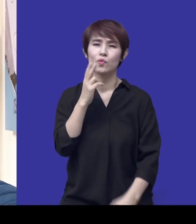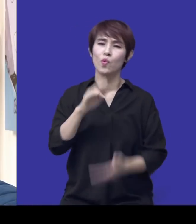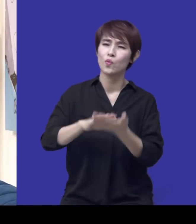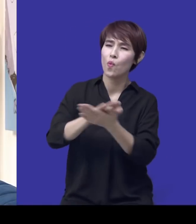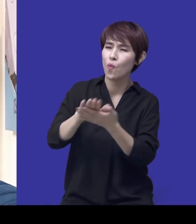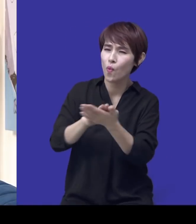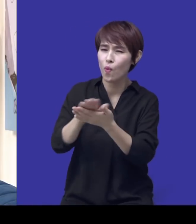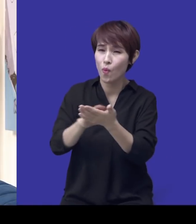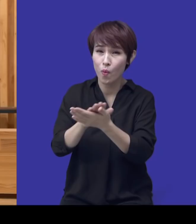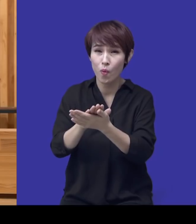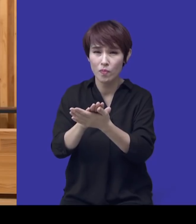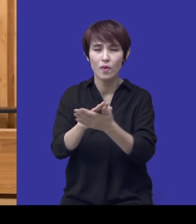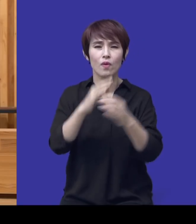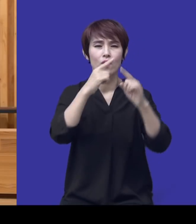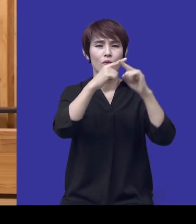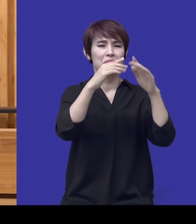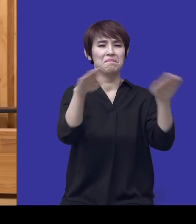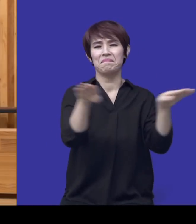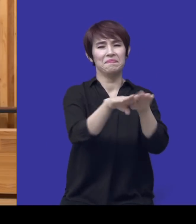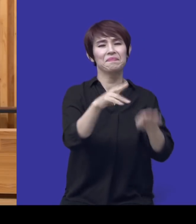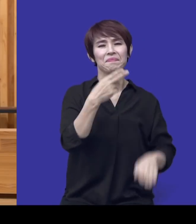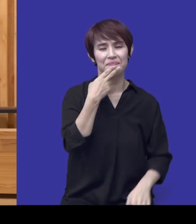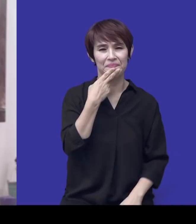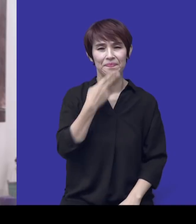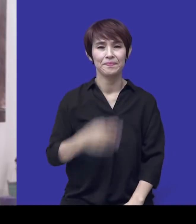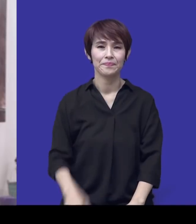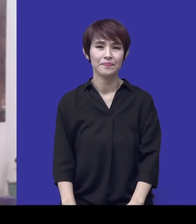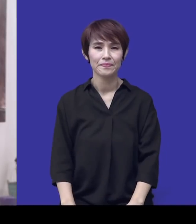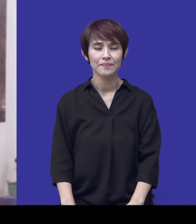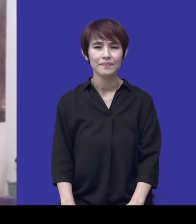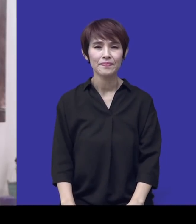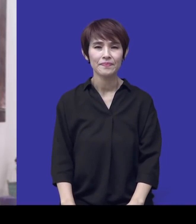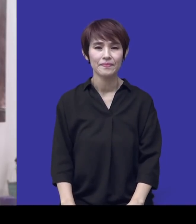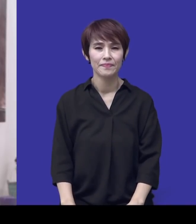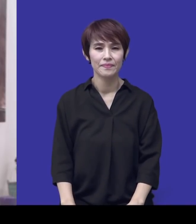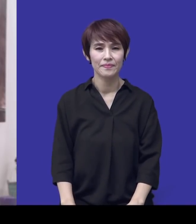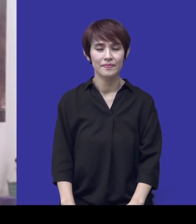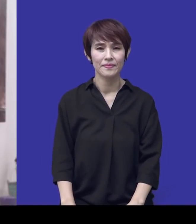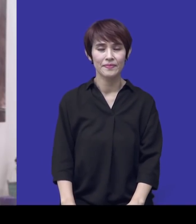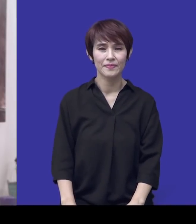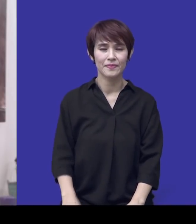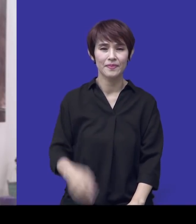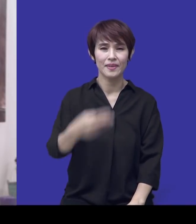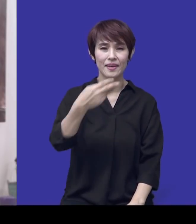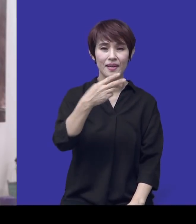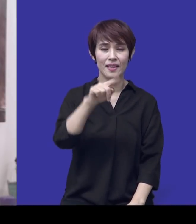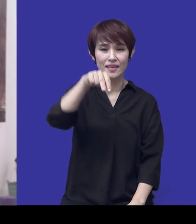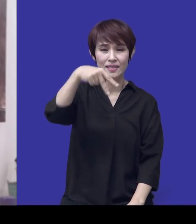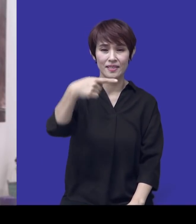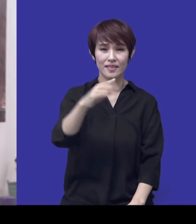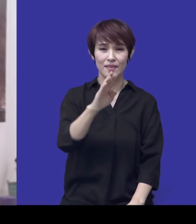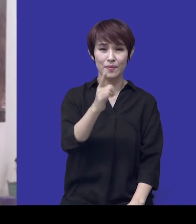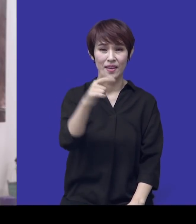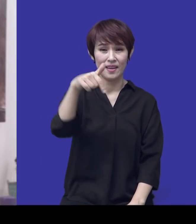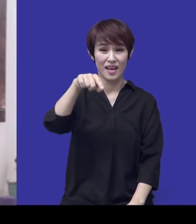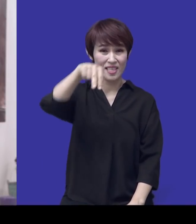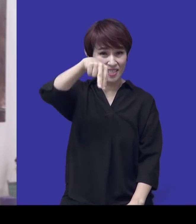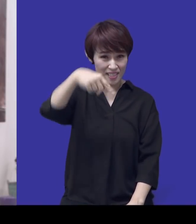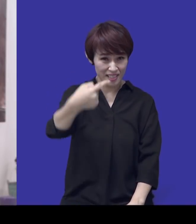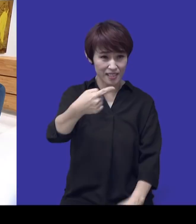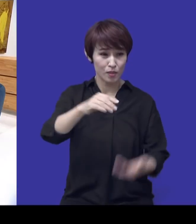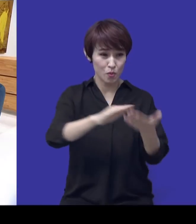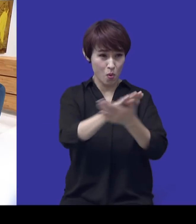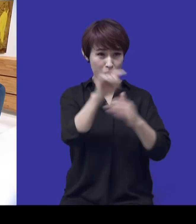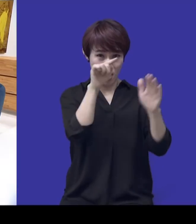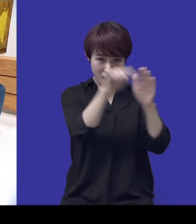교회는 항상 갔어요. 심지어 그 라스베가스에 예. 제가 한 번은 놀러 갔는데 네. 그때도 교회